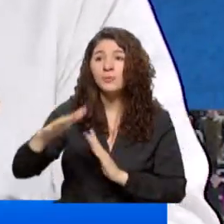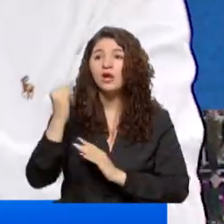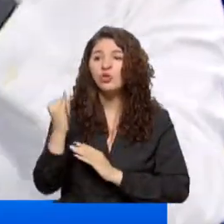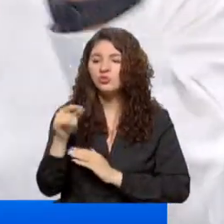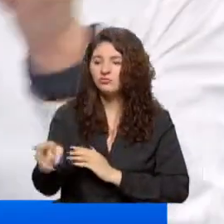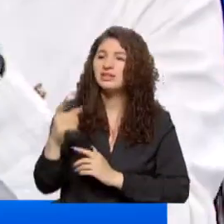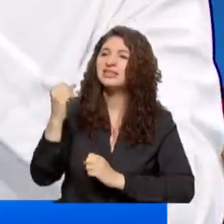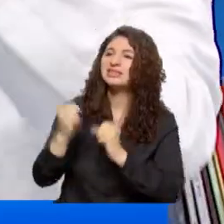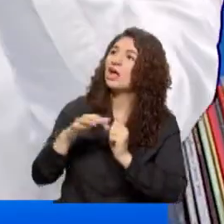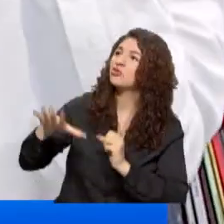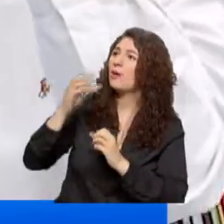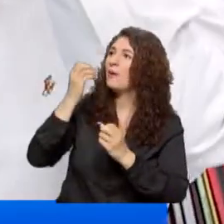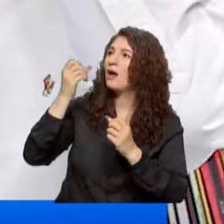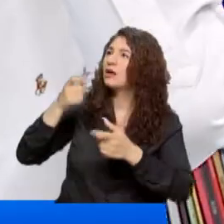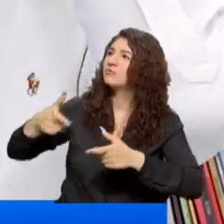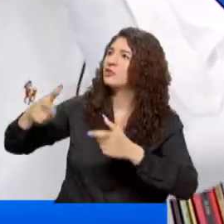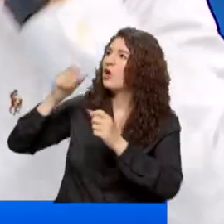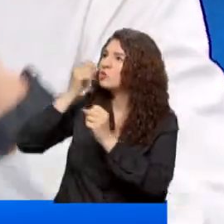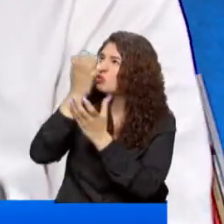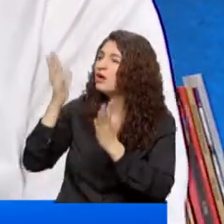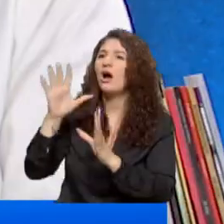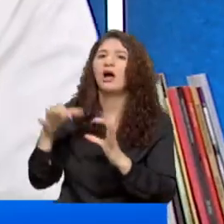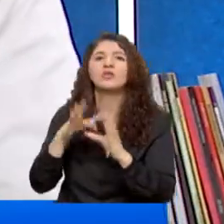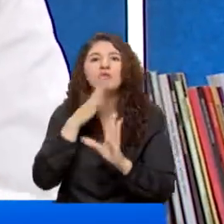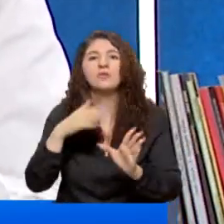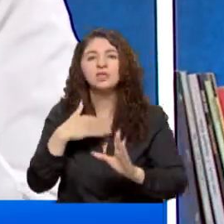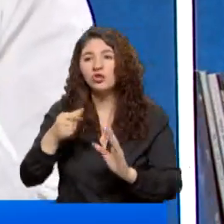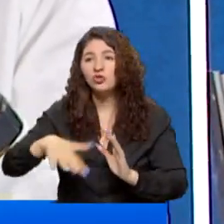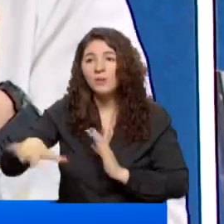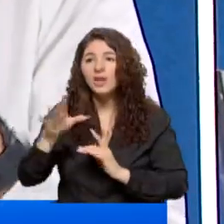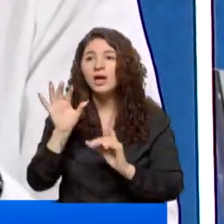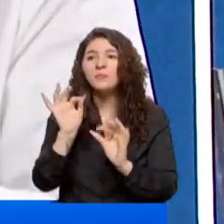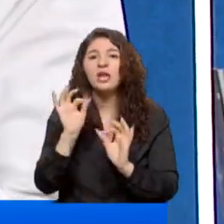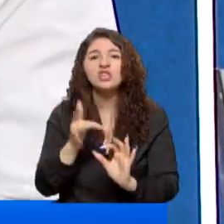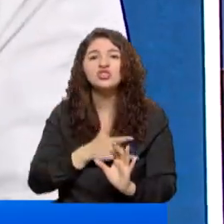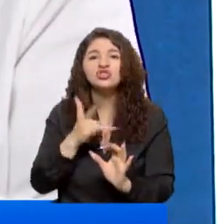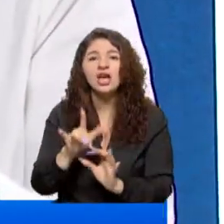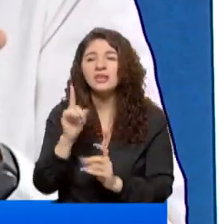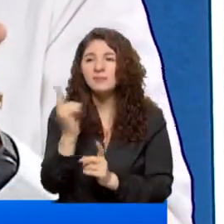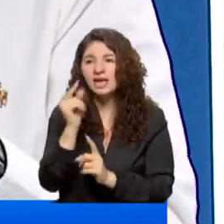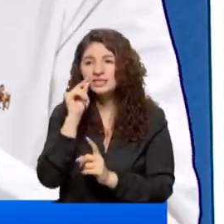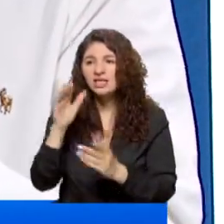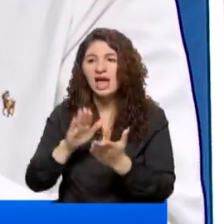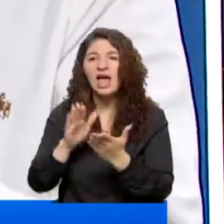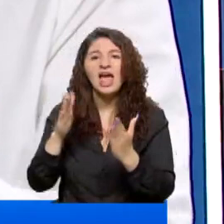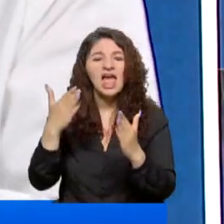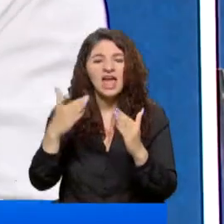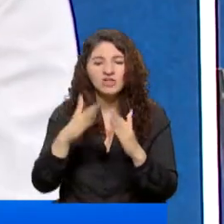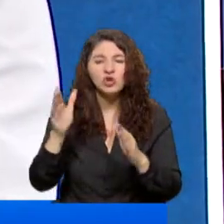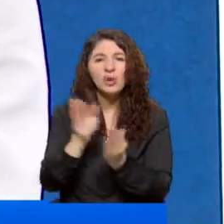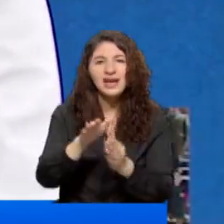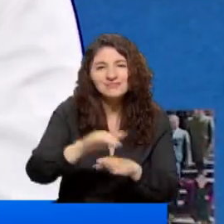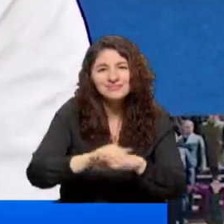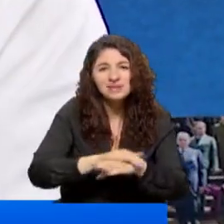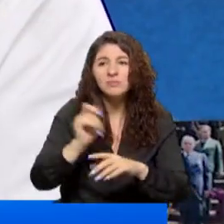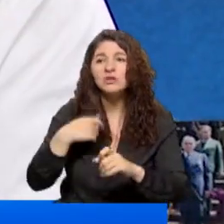kötü Hani Sanayi değişince bacağına geliyor insanlar Hiç alakası Biz toprağa böyle canlı bir bu insanlar evinde köpeğini sever ya